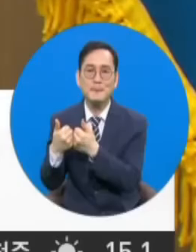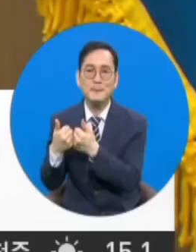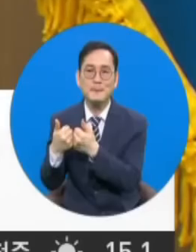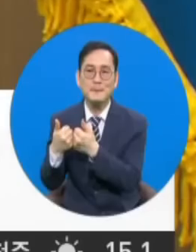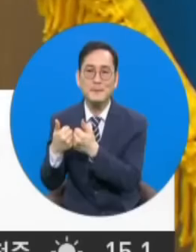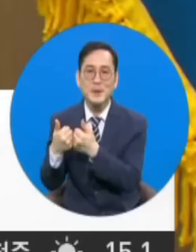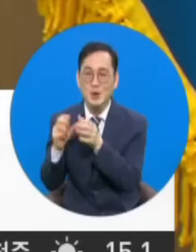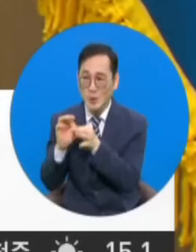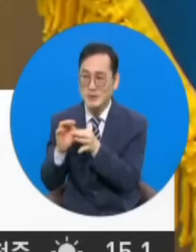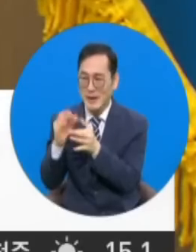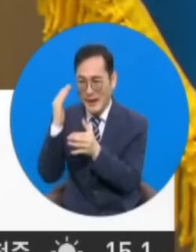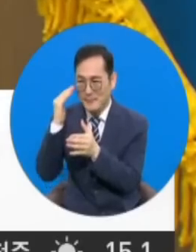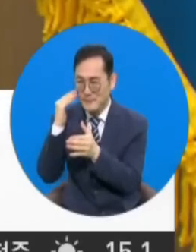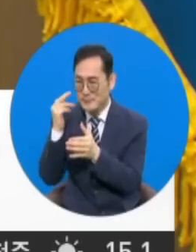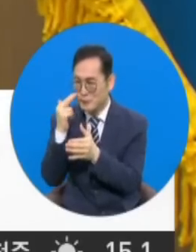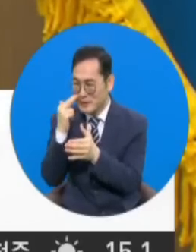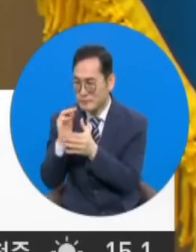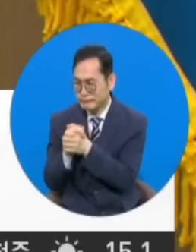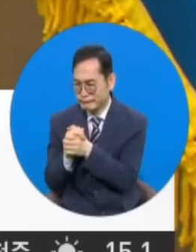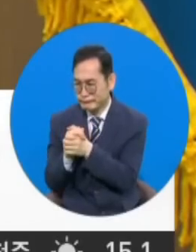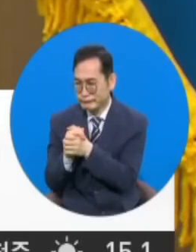실질적으로 재건되었습니다